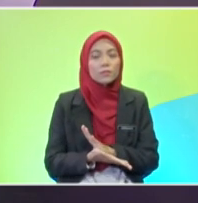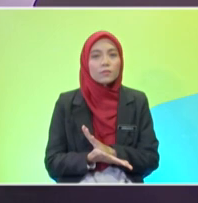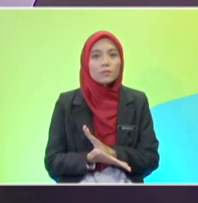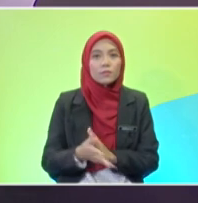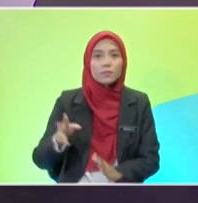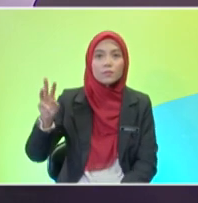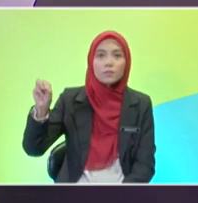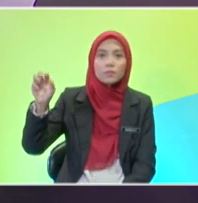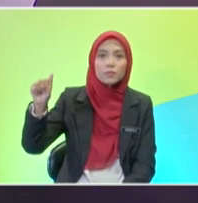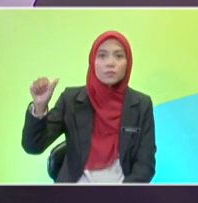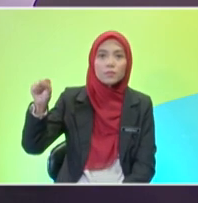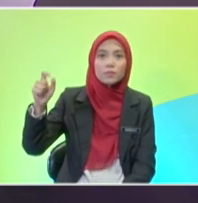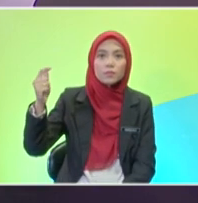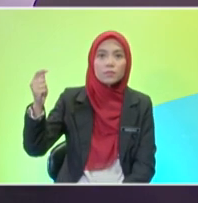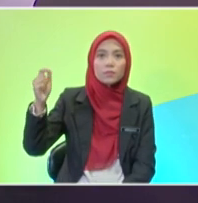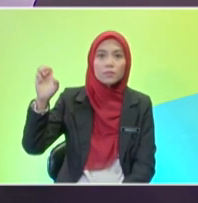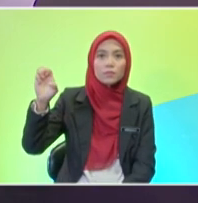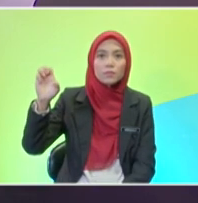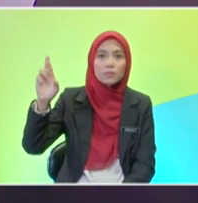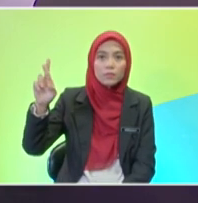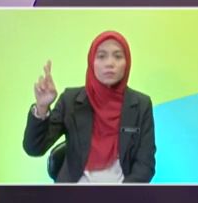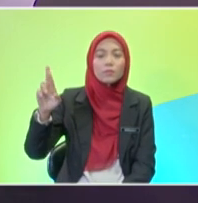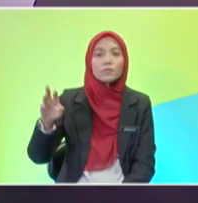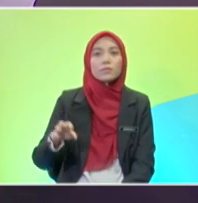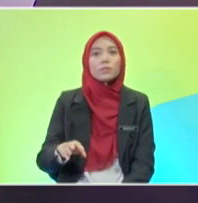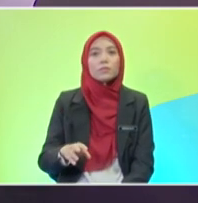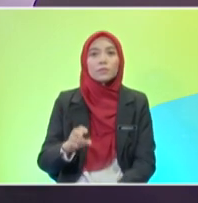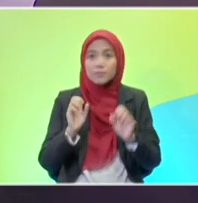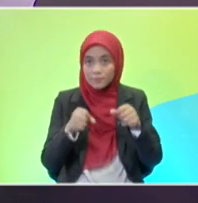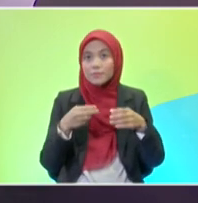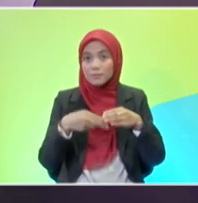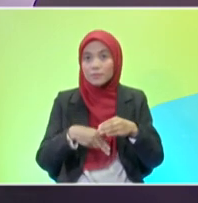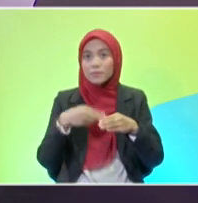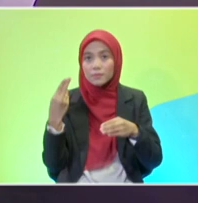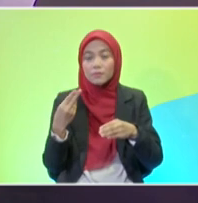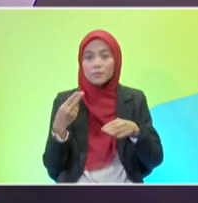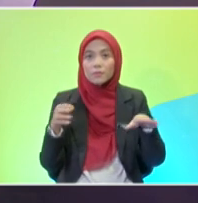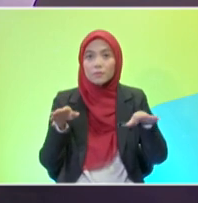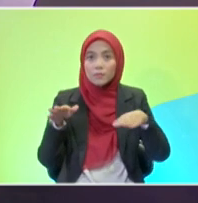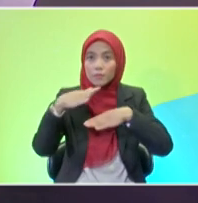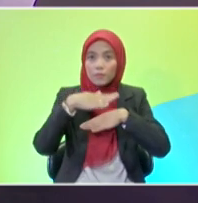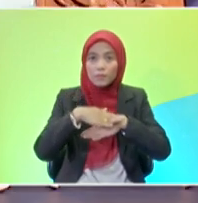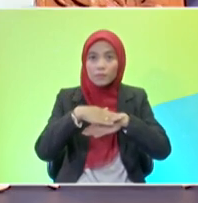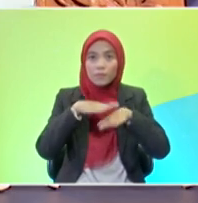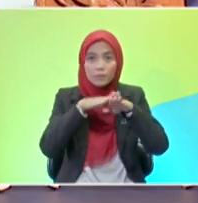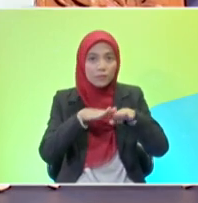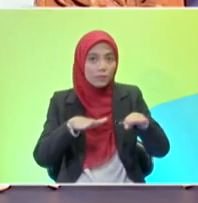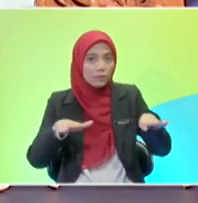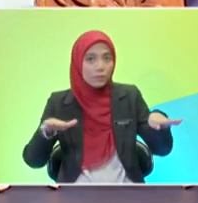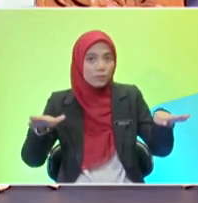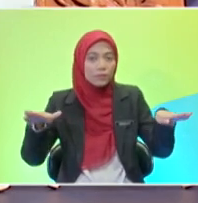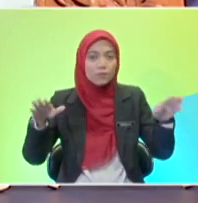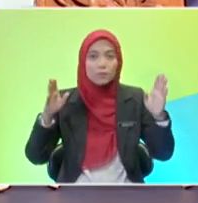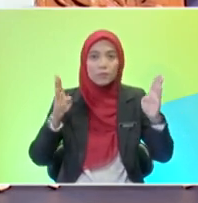Maksudnya kita boleh cetak banyak-banyak dan kita boleh hasilkan di permukaan blok kayu yang bergizi